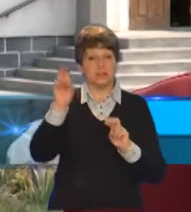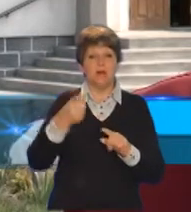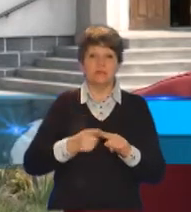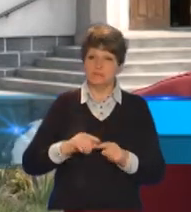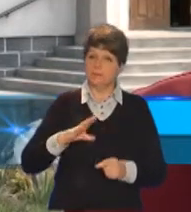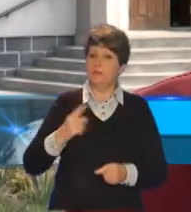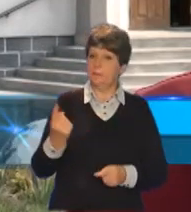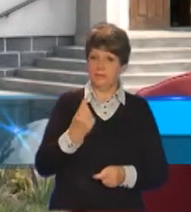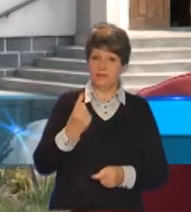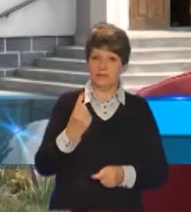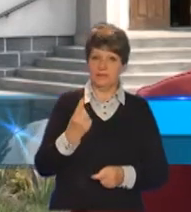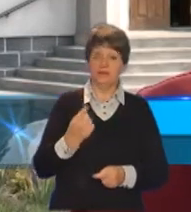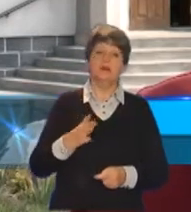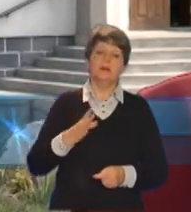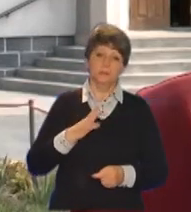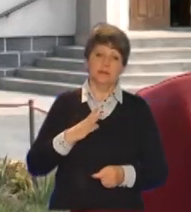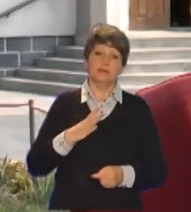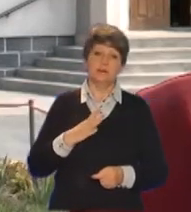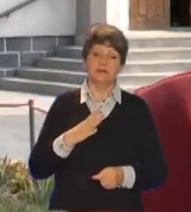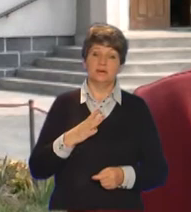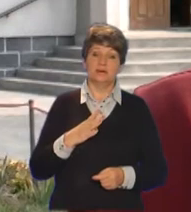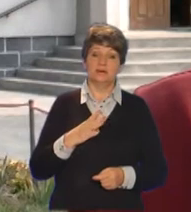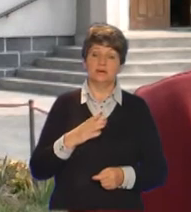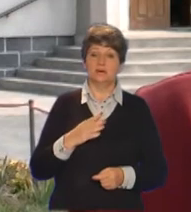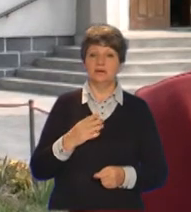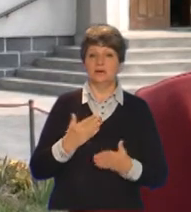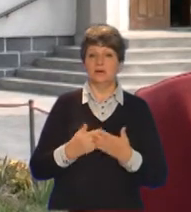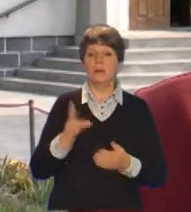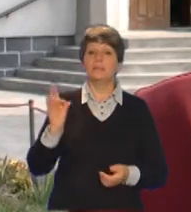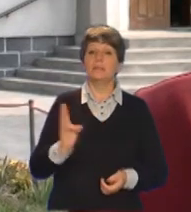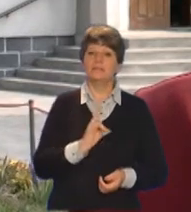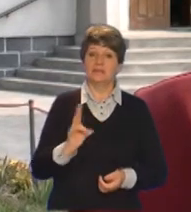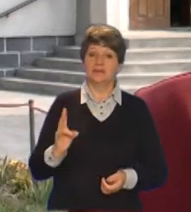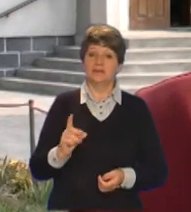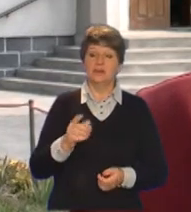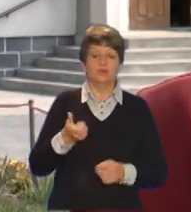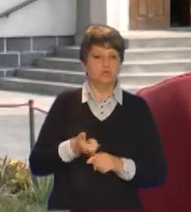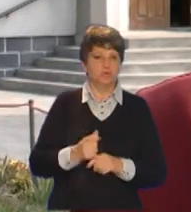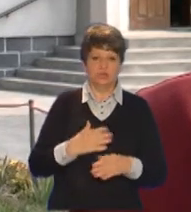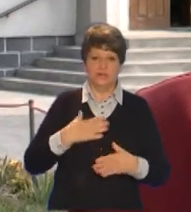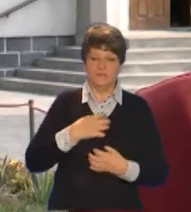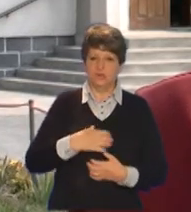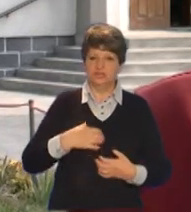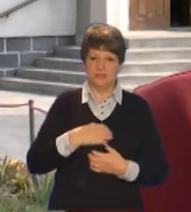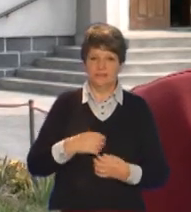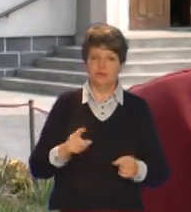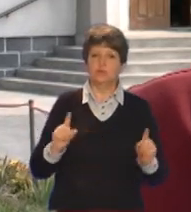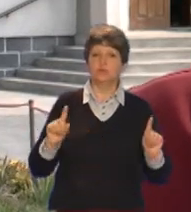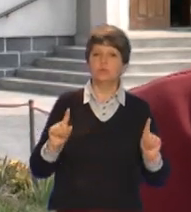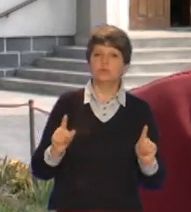перша поїздка, ну їх було більше десятка. Чи важливо капеланство? Я думаю, що дуже важливо, тому